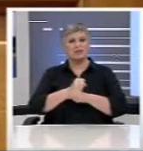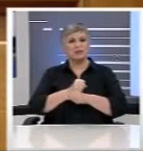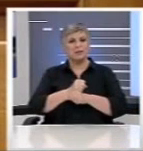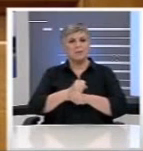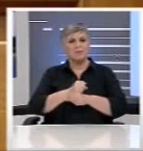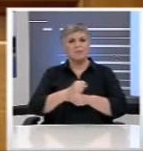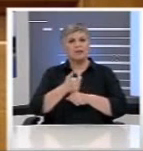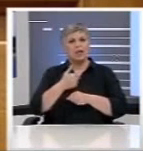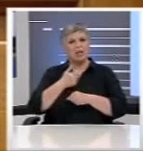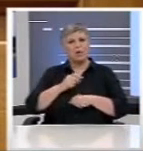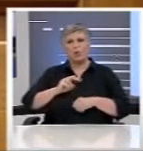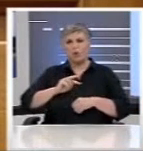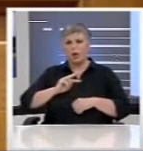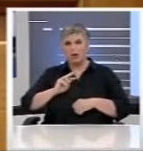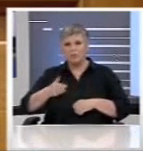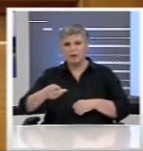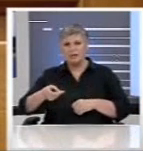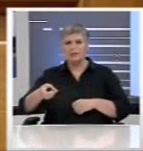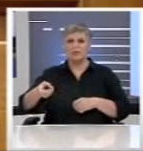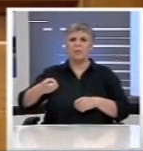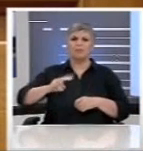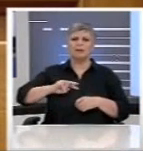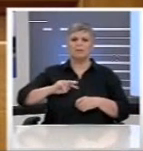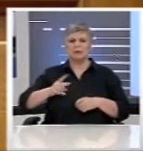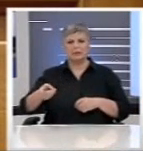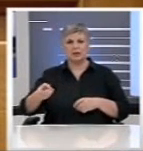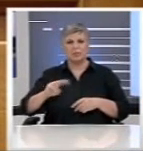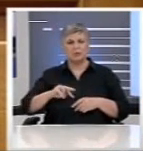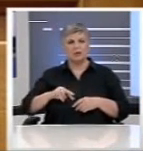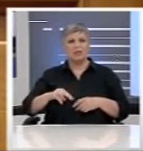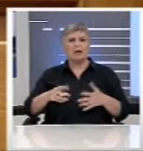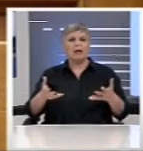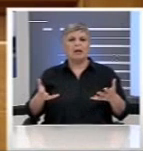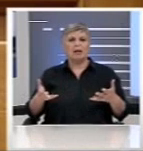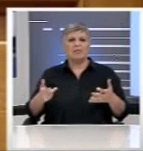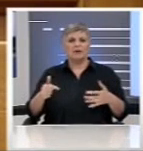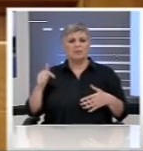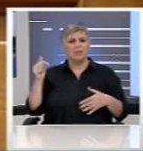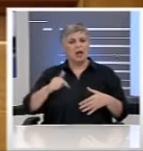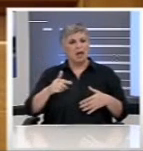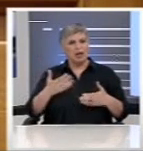Όμως μου απαντήσατε με την Ελστάτ, εντάξει, ούτε αυτό τώρα σας αρκεί, γιατί η Ελστάτ αναθεώρησε.